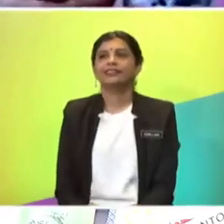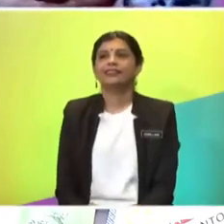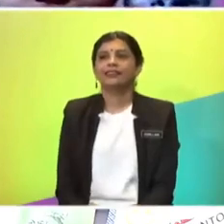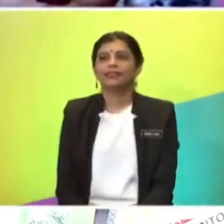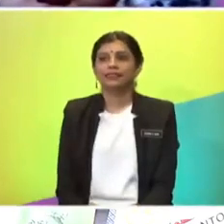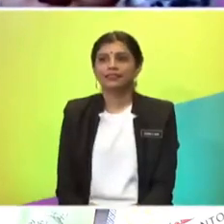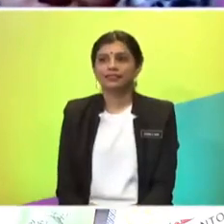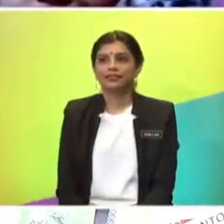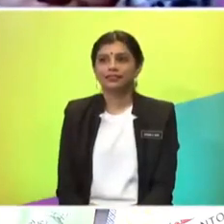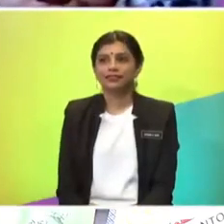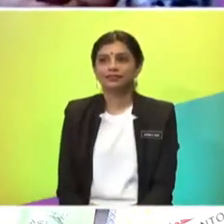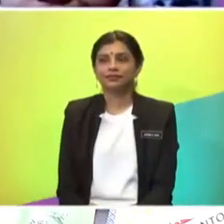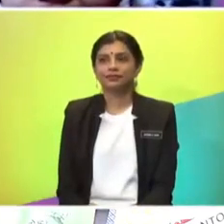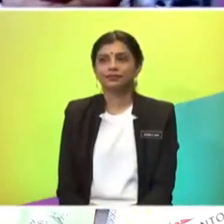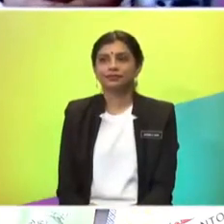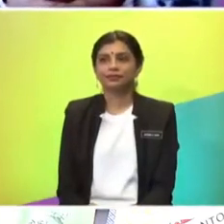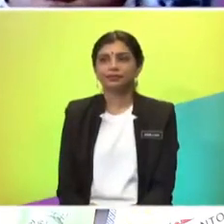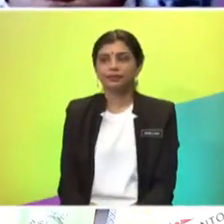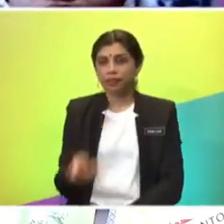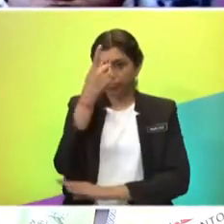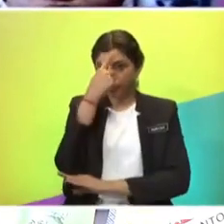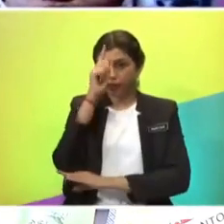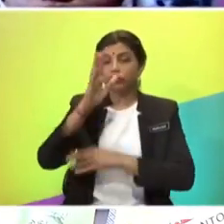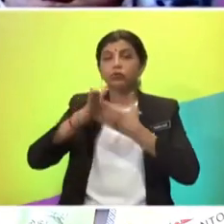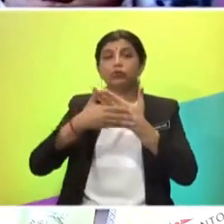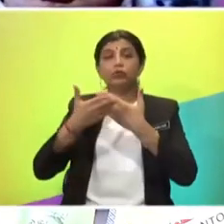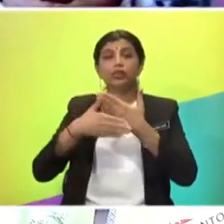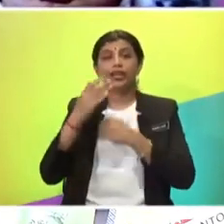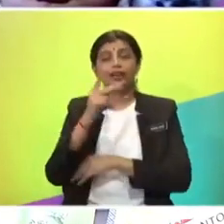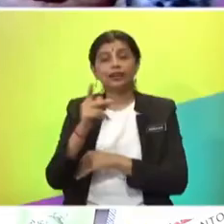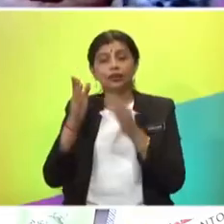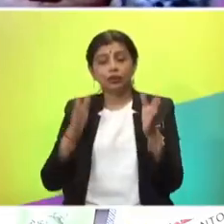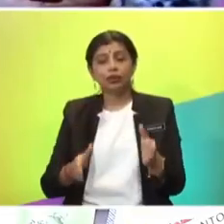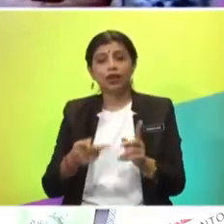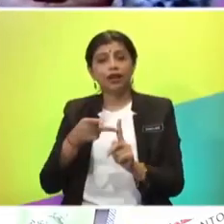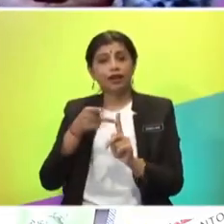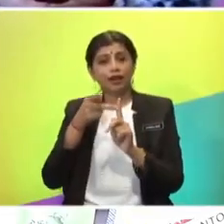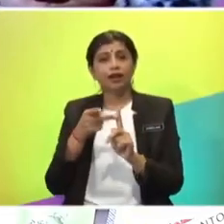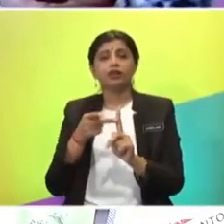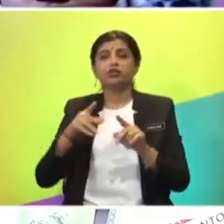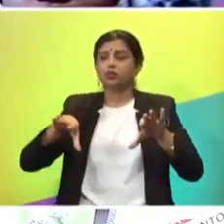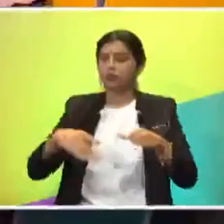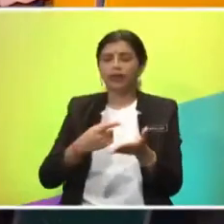sebegini untuk memudahkan mereka-mereka yang berkeperluan khas dalam nak menjalankan kehidupan seharian, cikgu. Ya, betul.